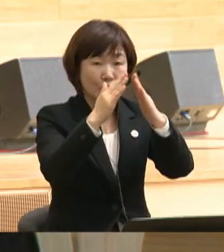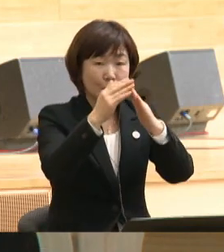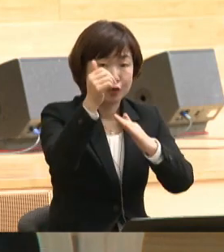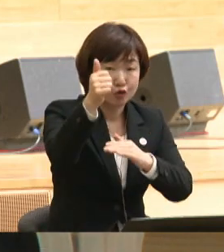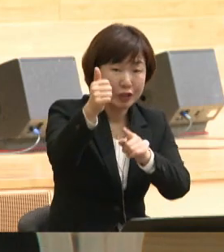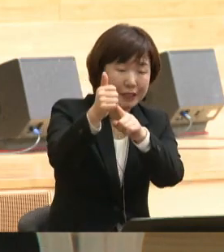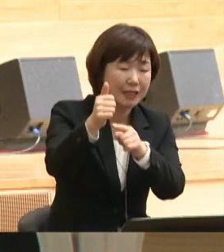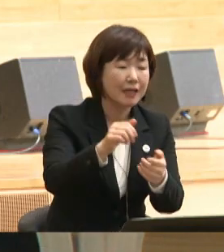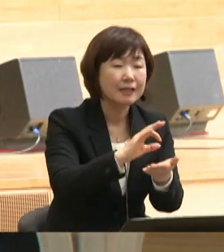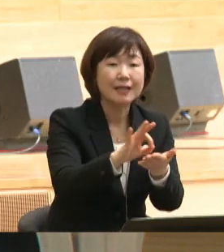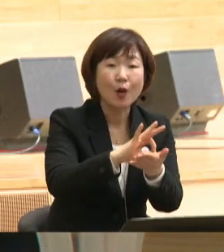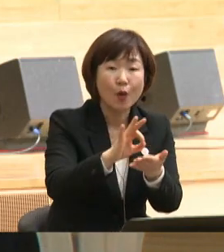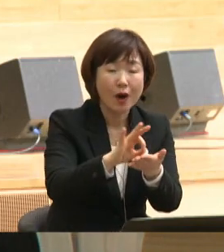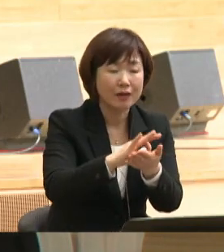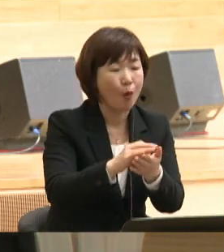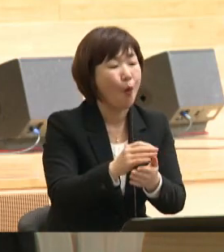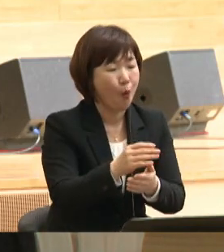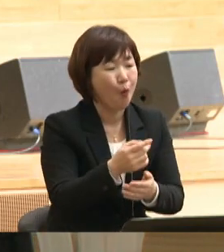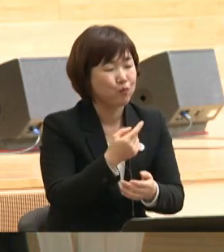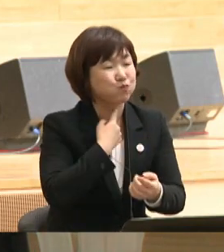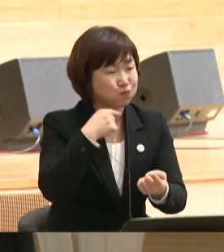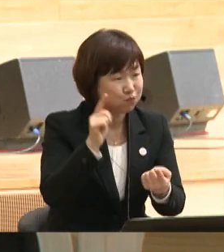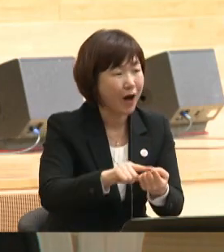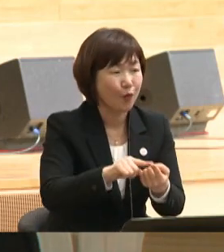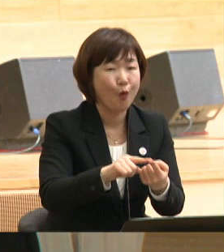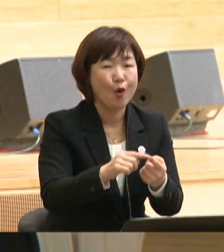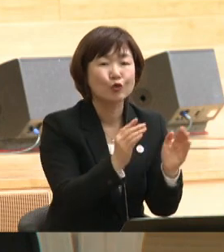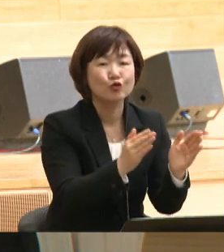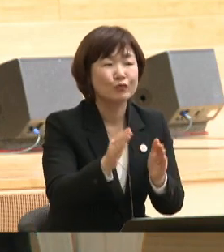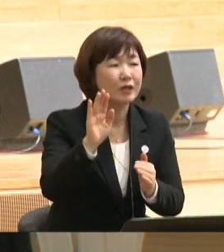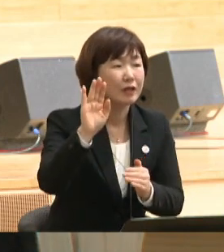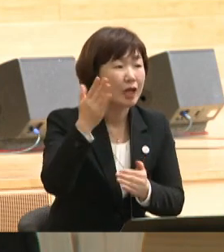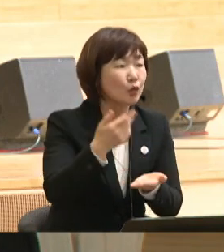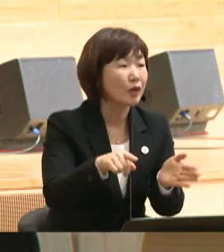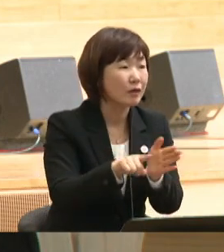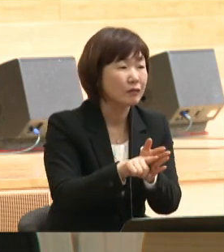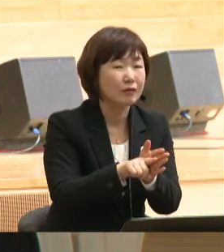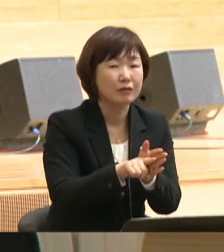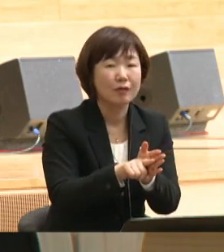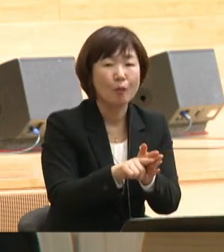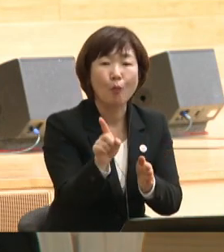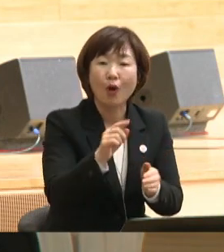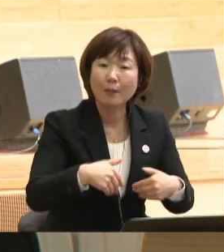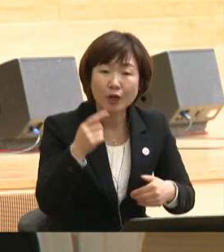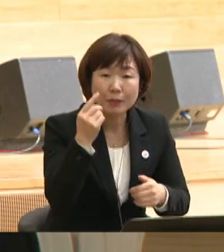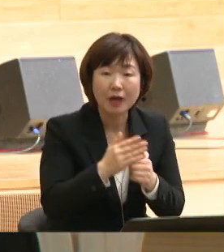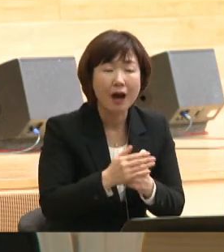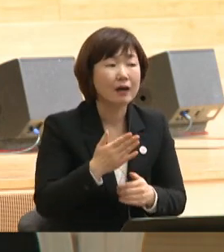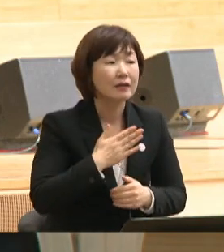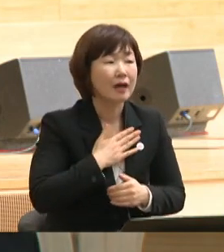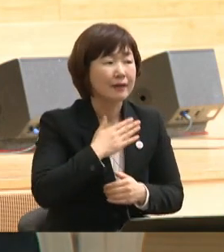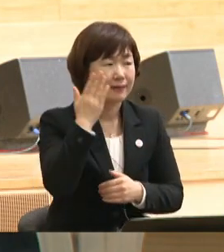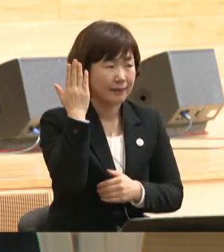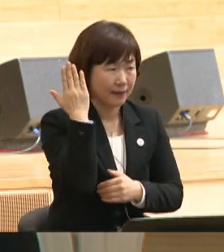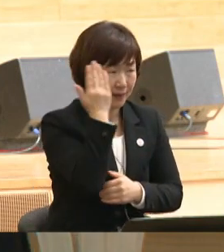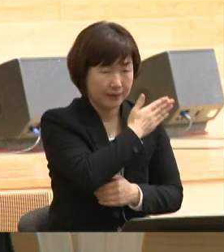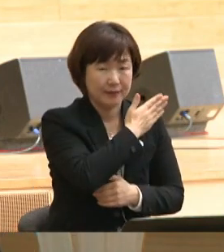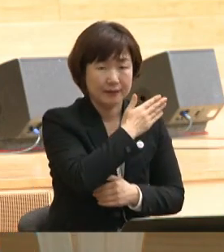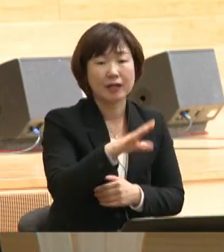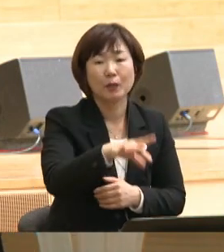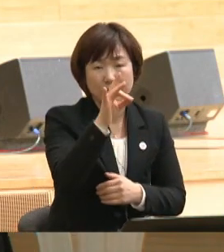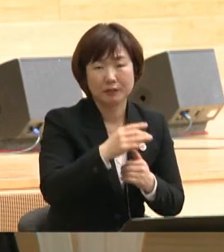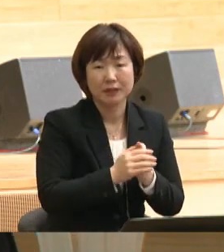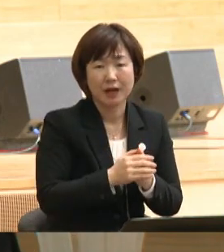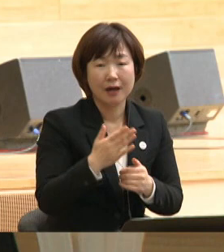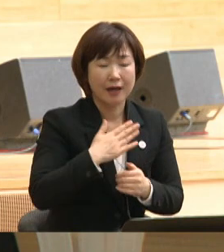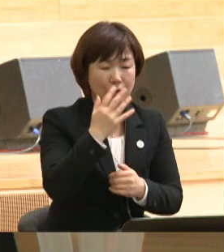쓰임에 합당하며 모든 선한 일의 준비함이 되도록 여러분 뭘 한다고요 자기를 깨끗하게 하라 자신을